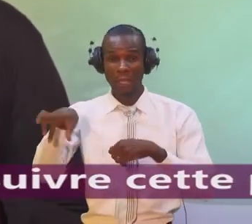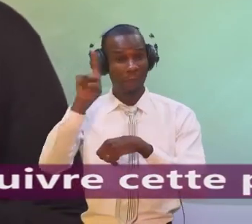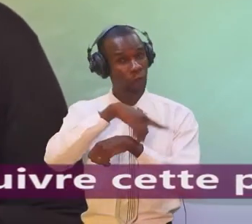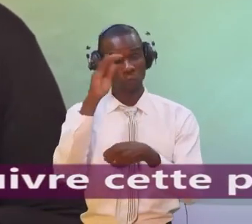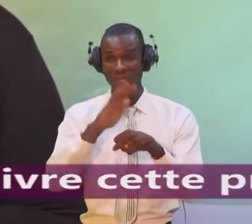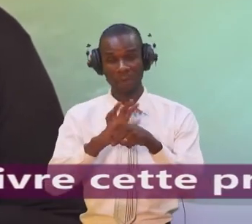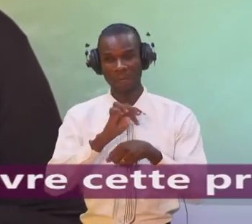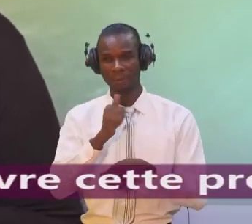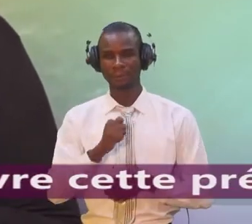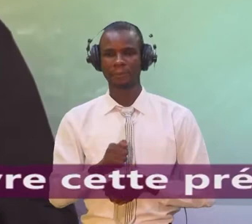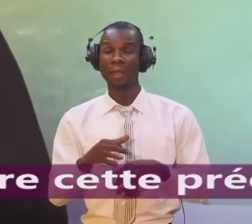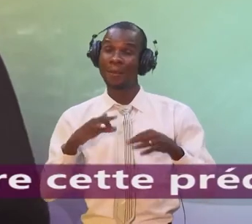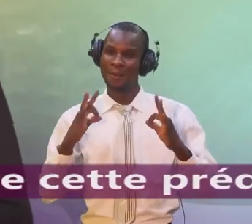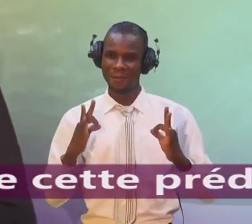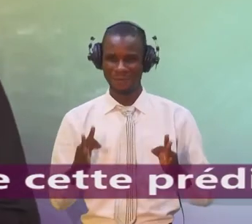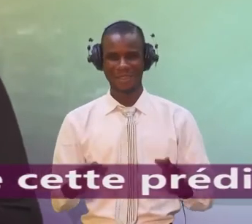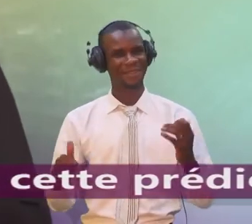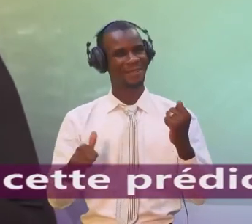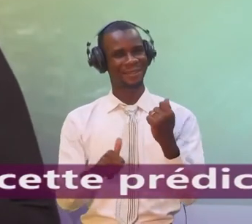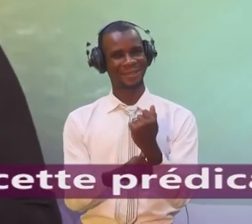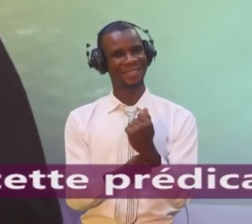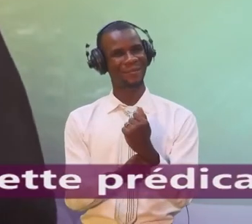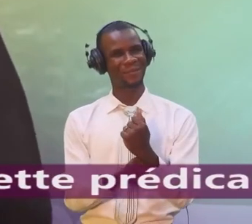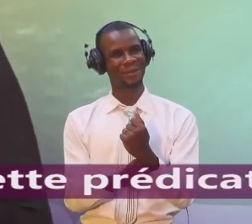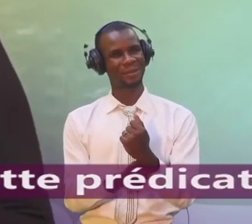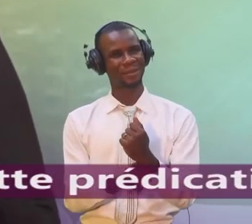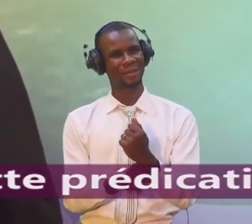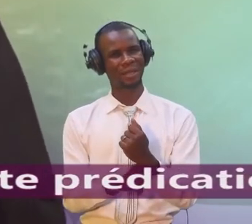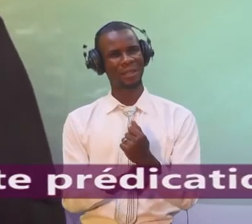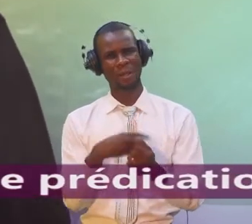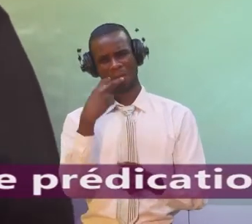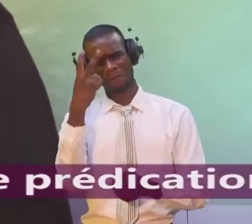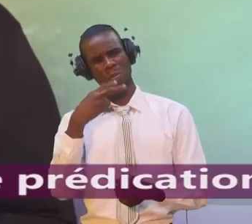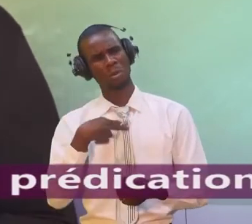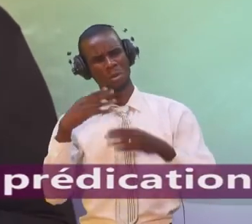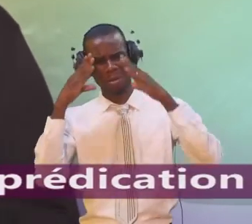kama huu wa huzuni, na mara nyingi haidumu muda mrefu.